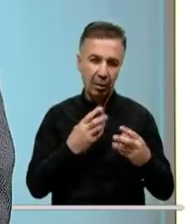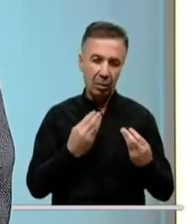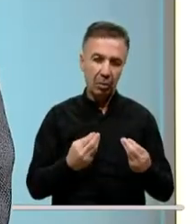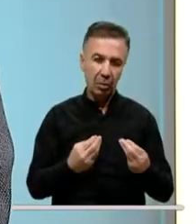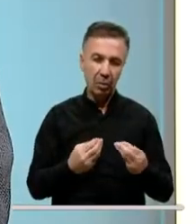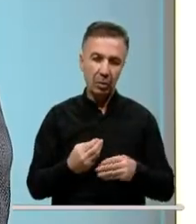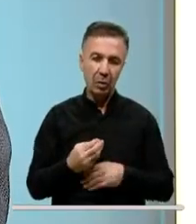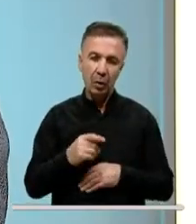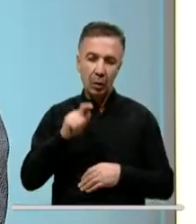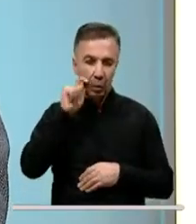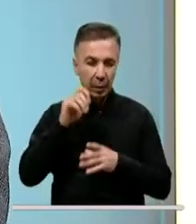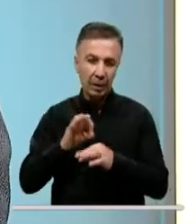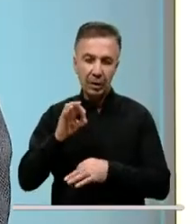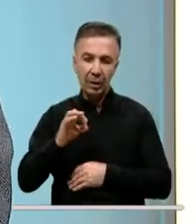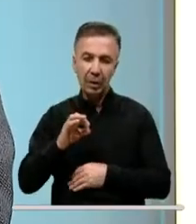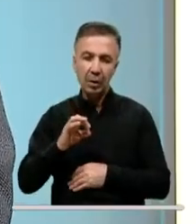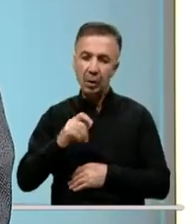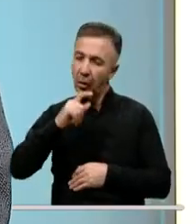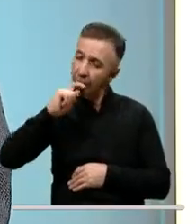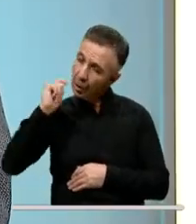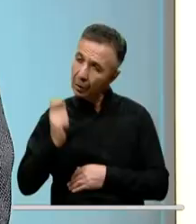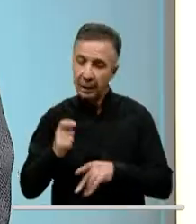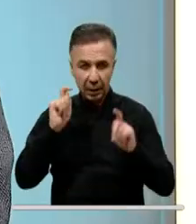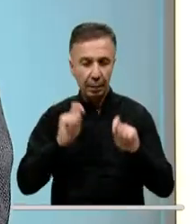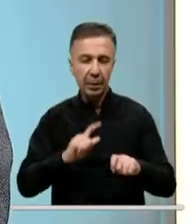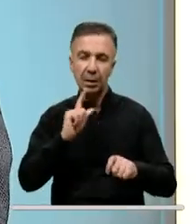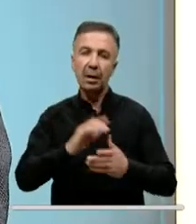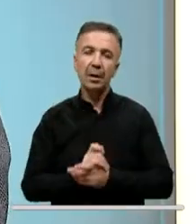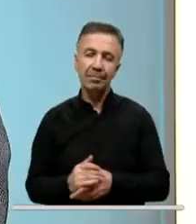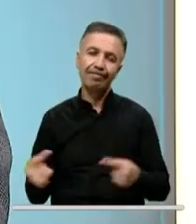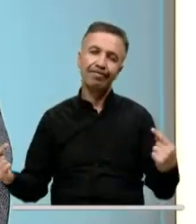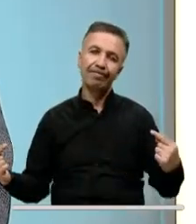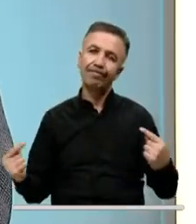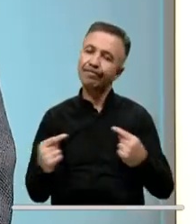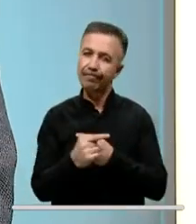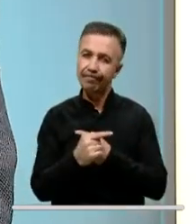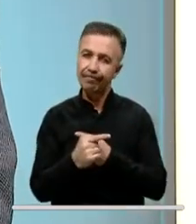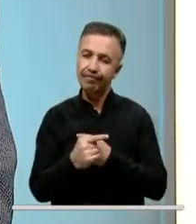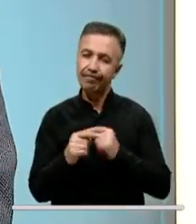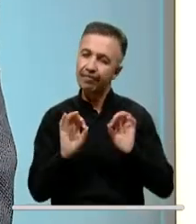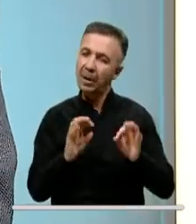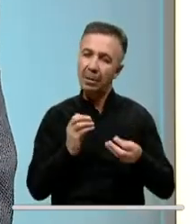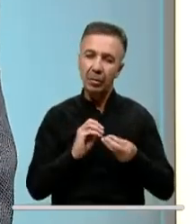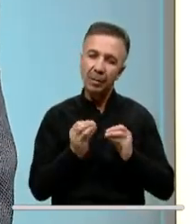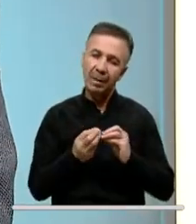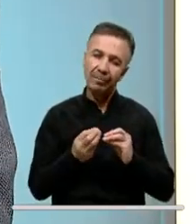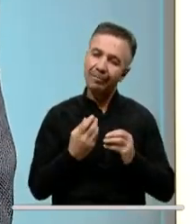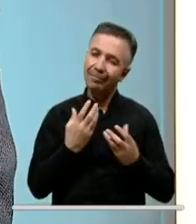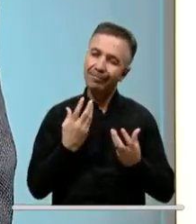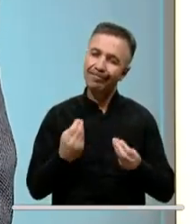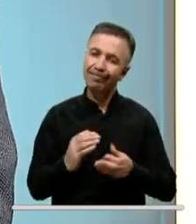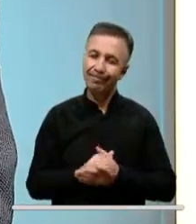vefakar olmalı. Verdiği sözü yerine getirmeli. Aksi takdirde böyle herkes birbirine